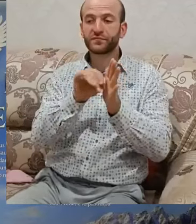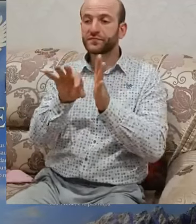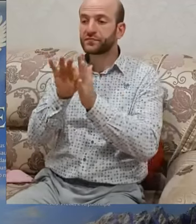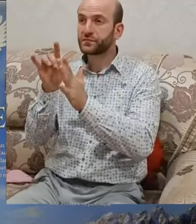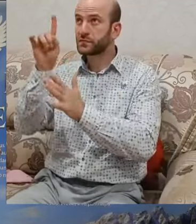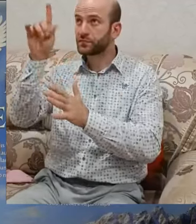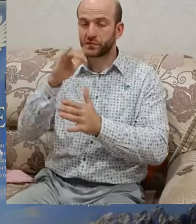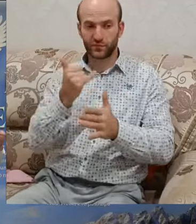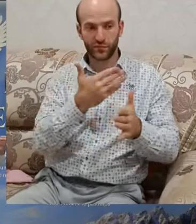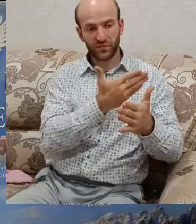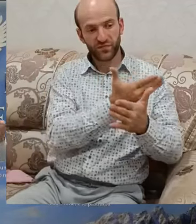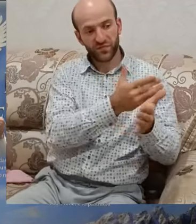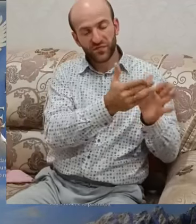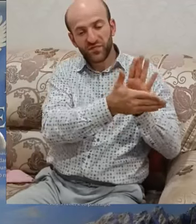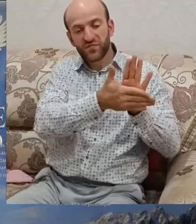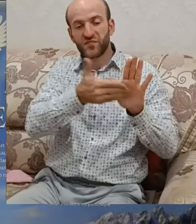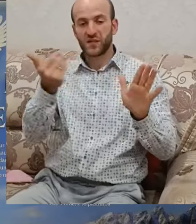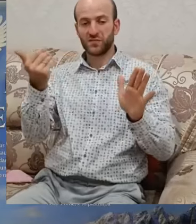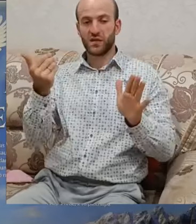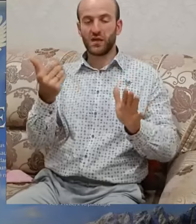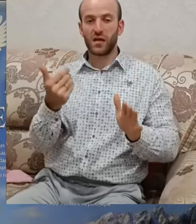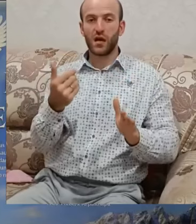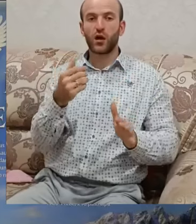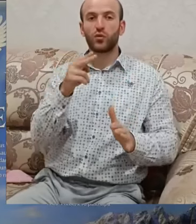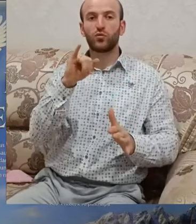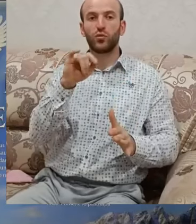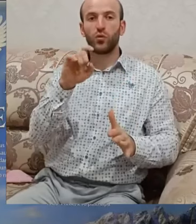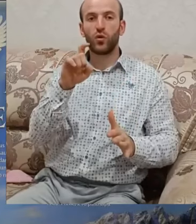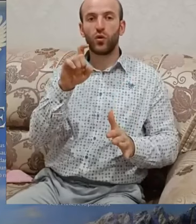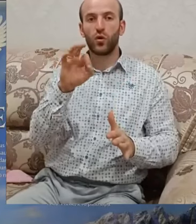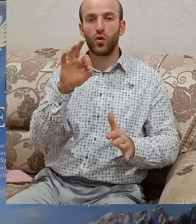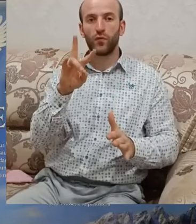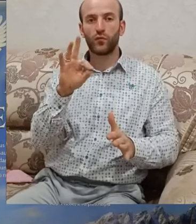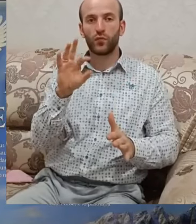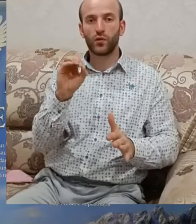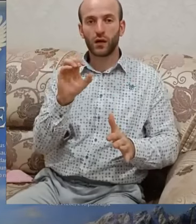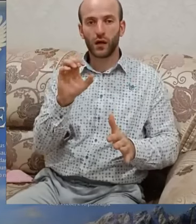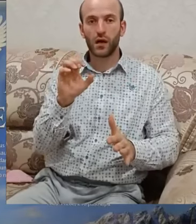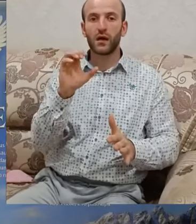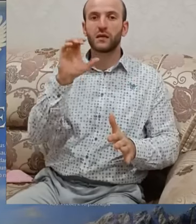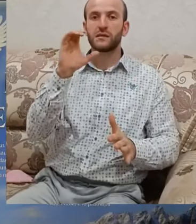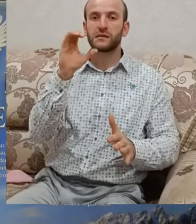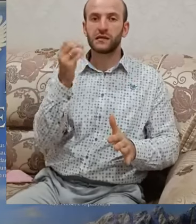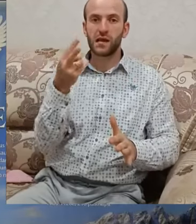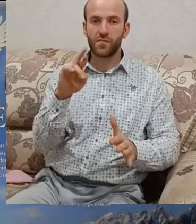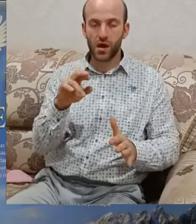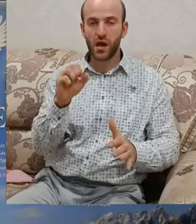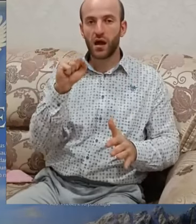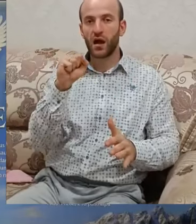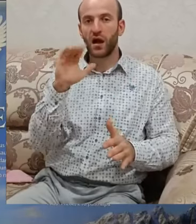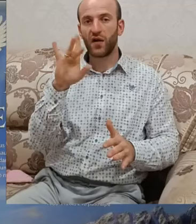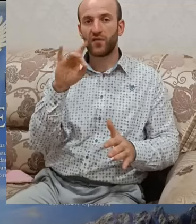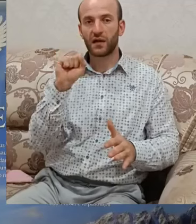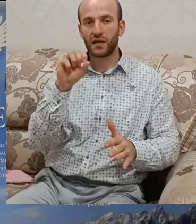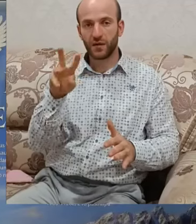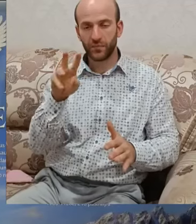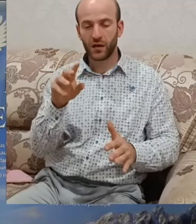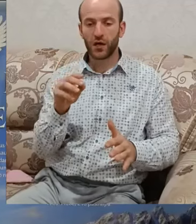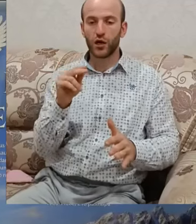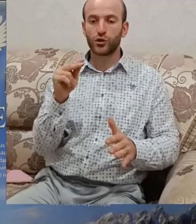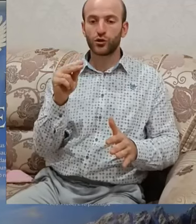jo tikėjimą Dievo žodžiu. Через jo веру Божьим словом. Šios